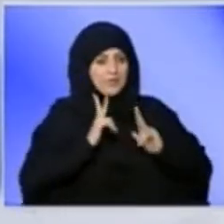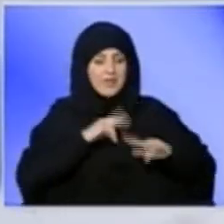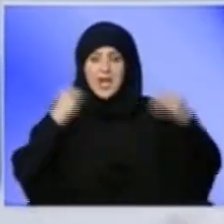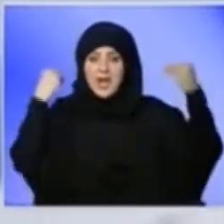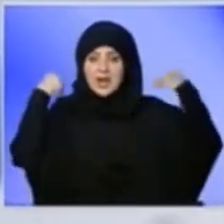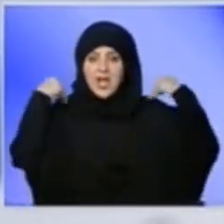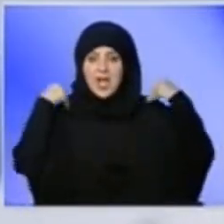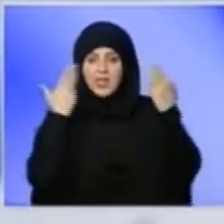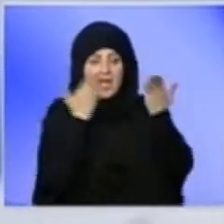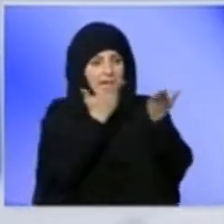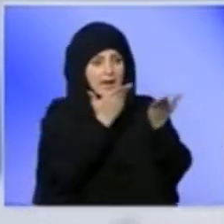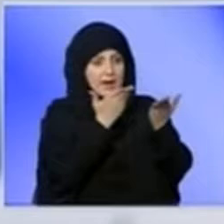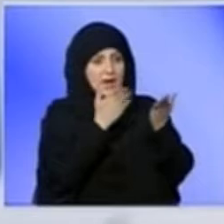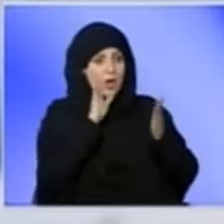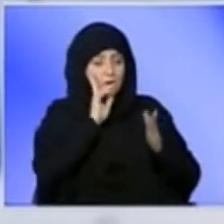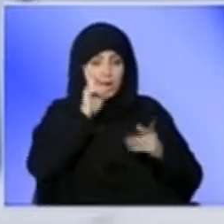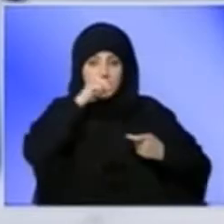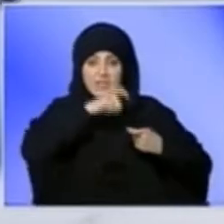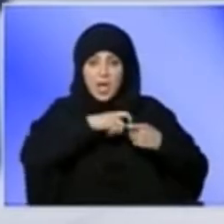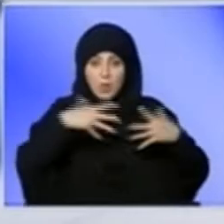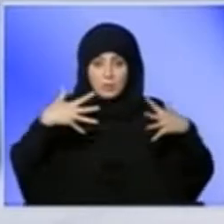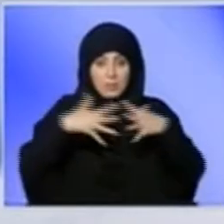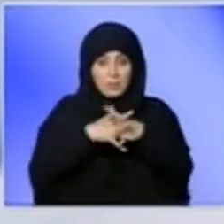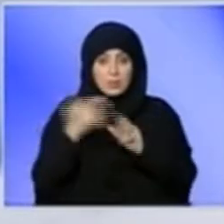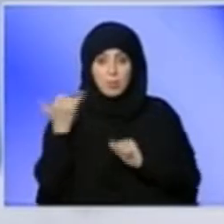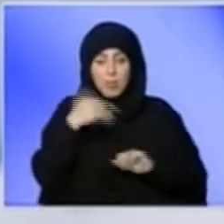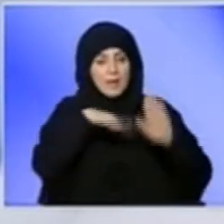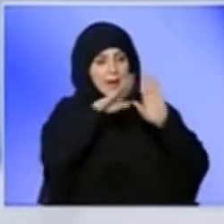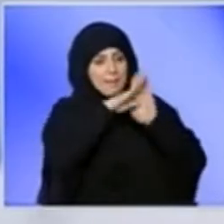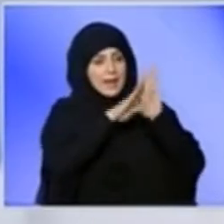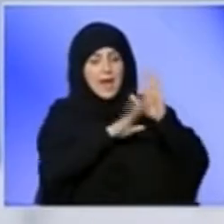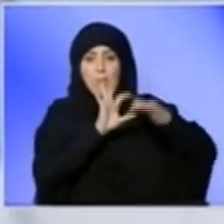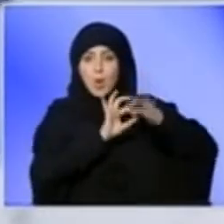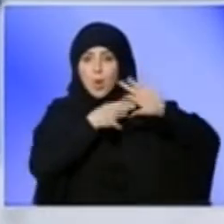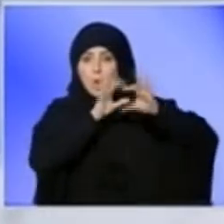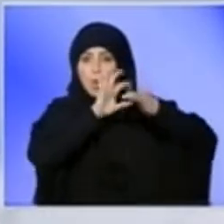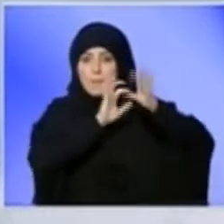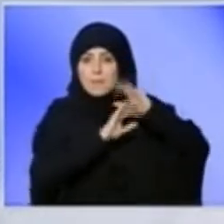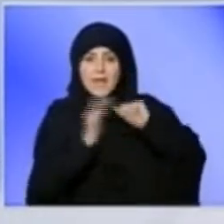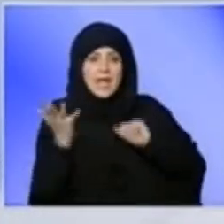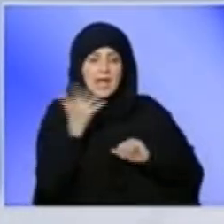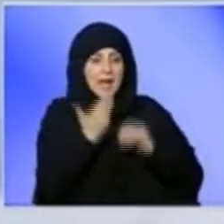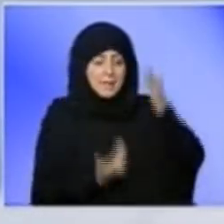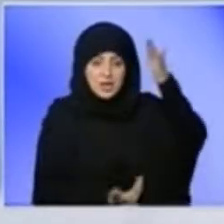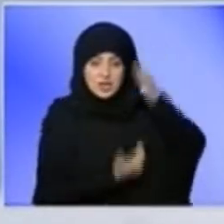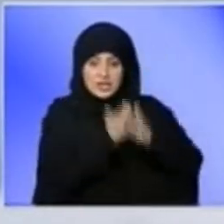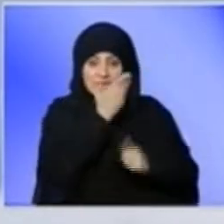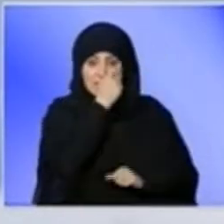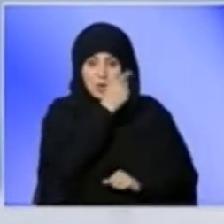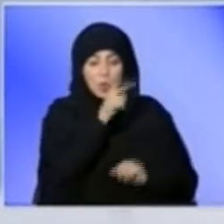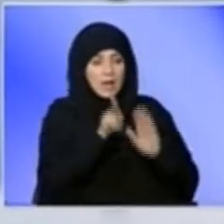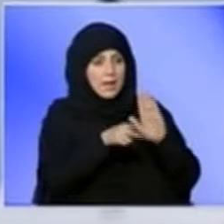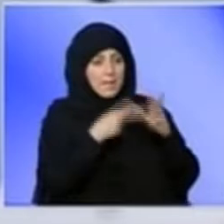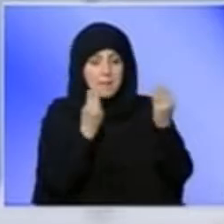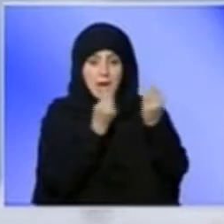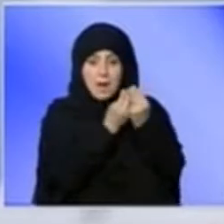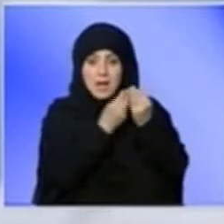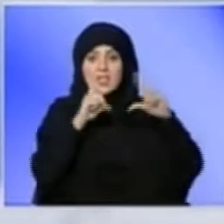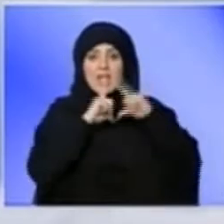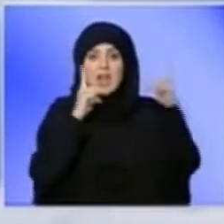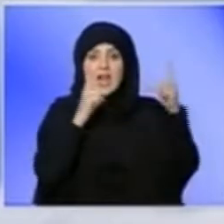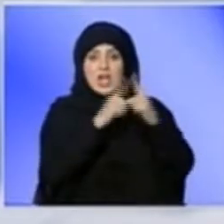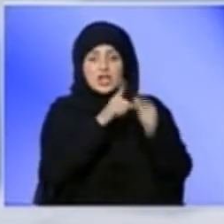الرياضية، حيث سيكون الشريك الاستراتيجي للبرنامج الأولمبي في نسخته الجديدة إلى جانب اللجنة